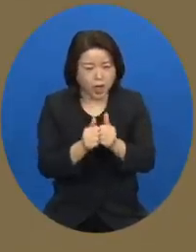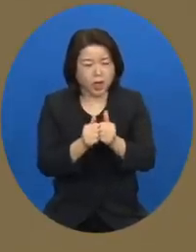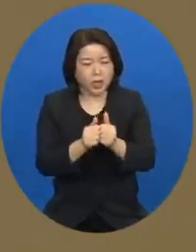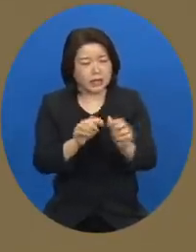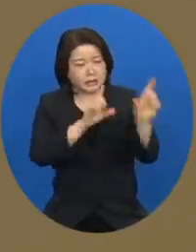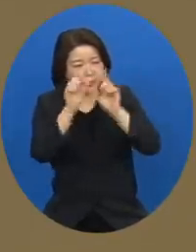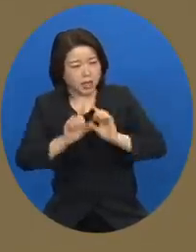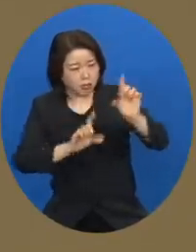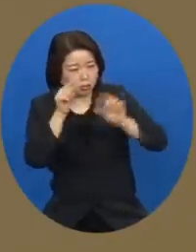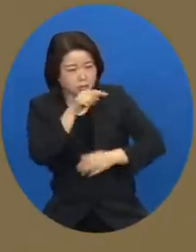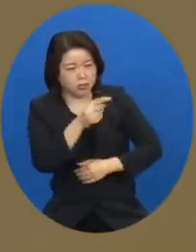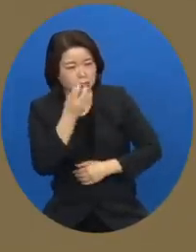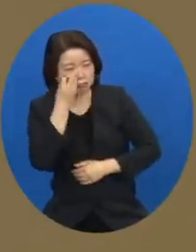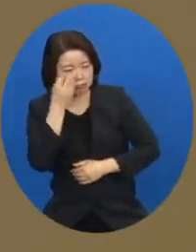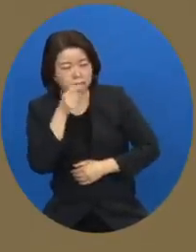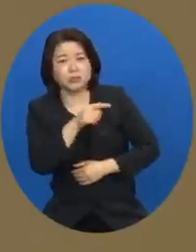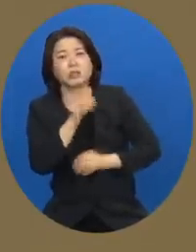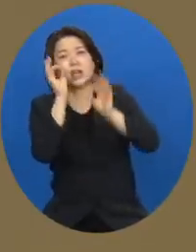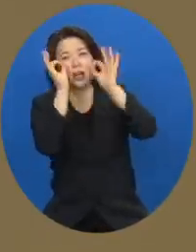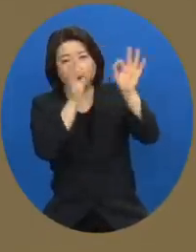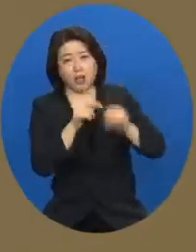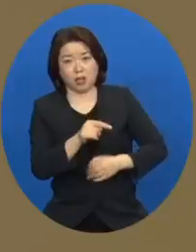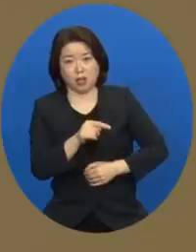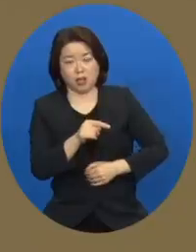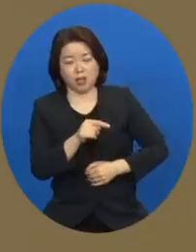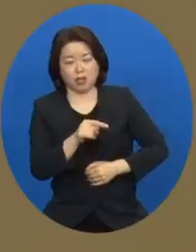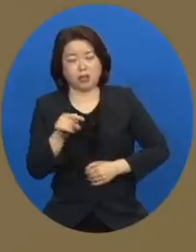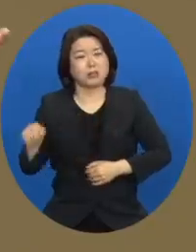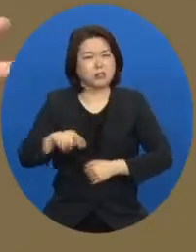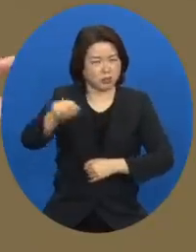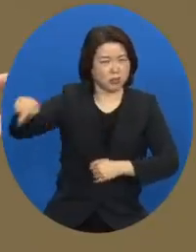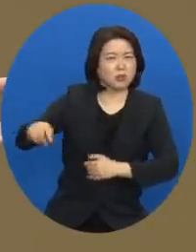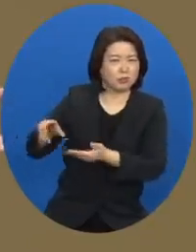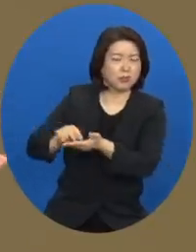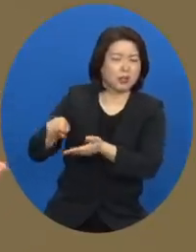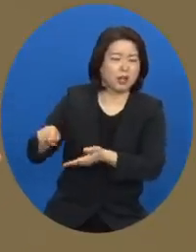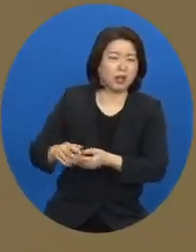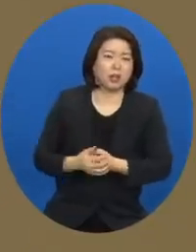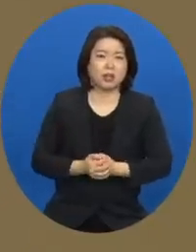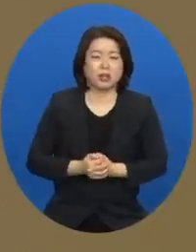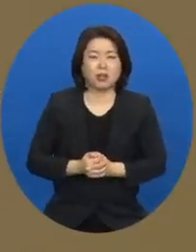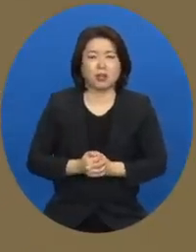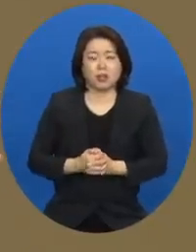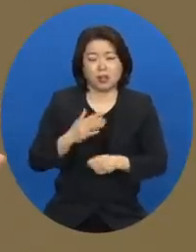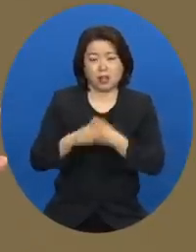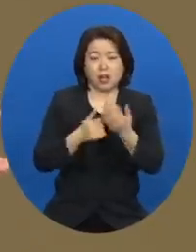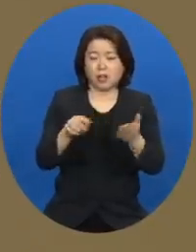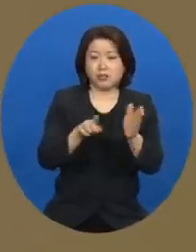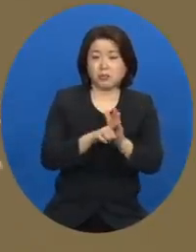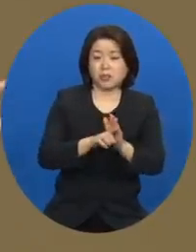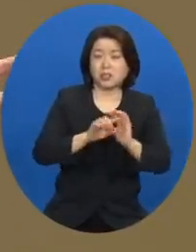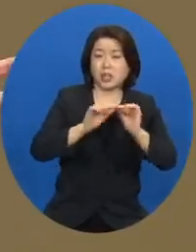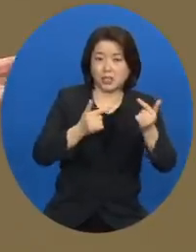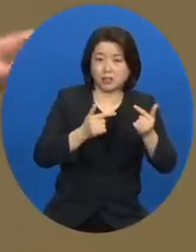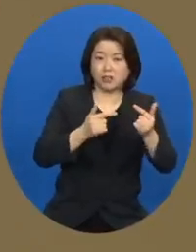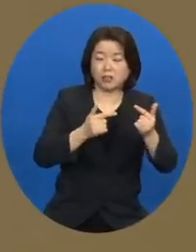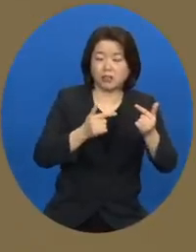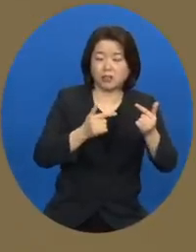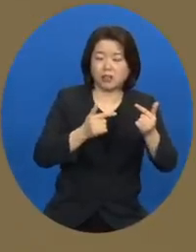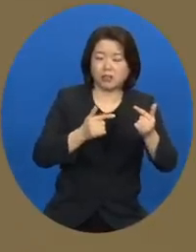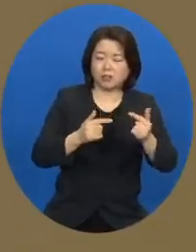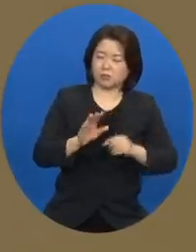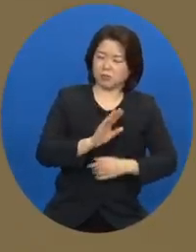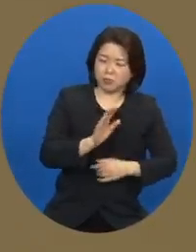이상하게 보일 지경입니다. 여러분, 하나님을 안 믿는 건 아니지만 하나님이 진짜 나와